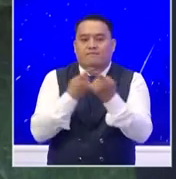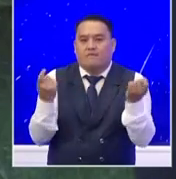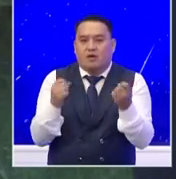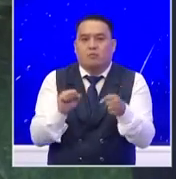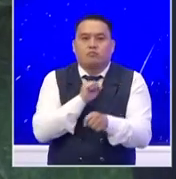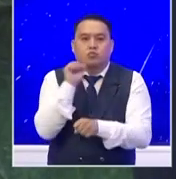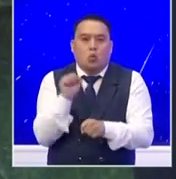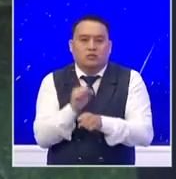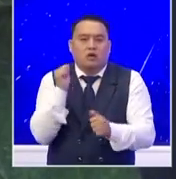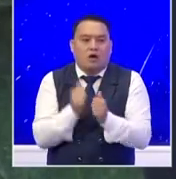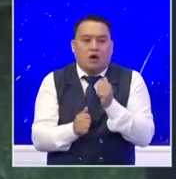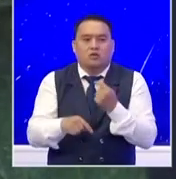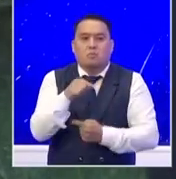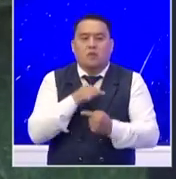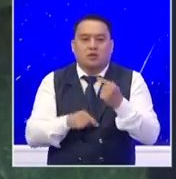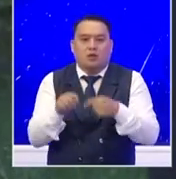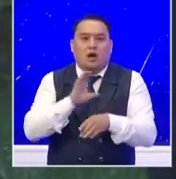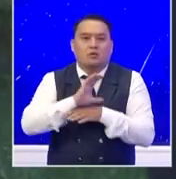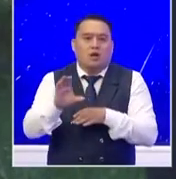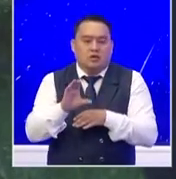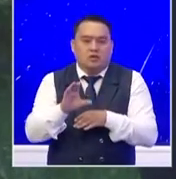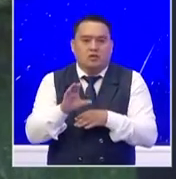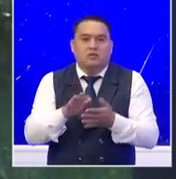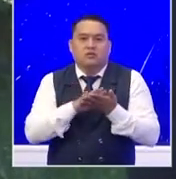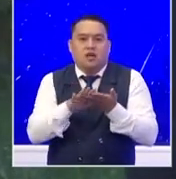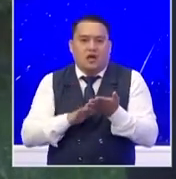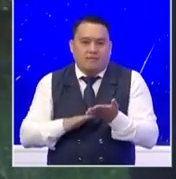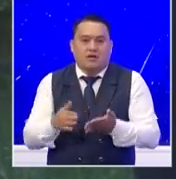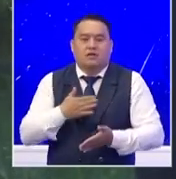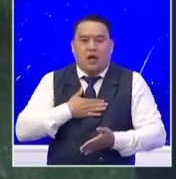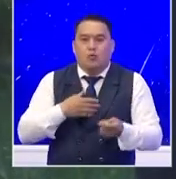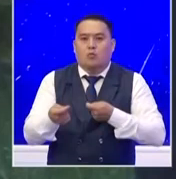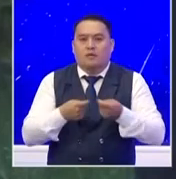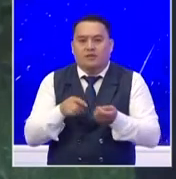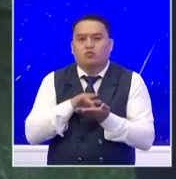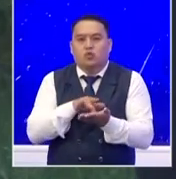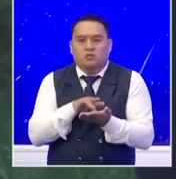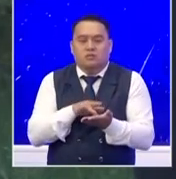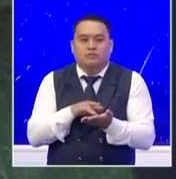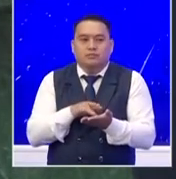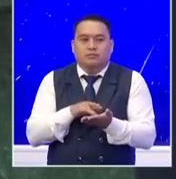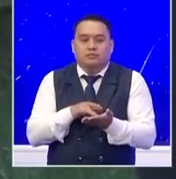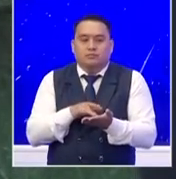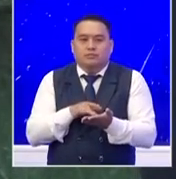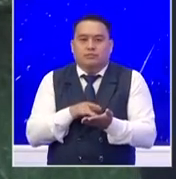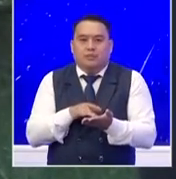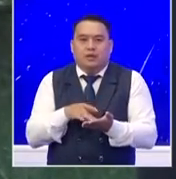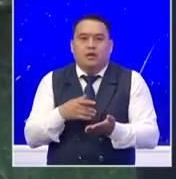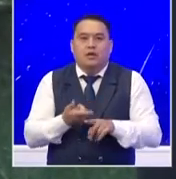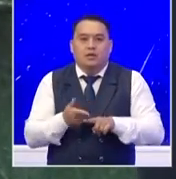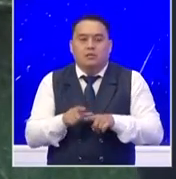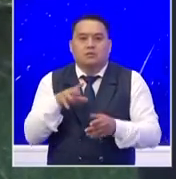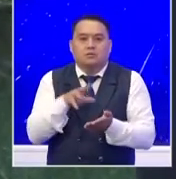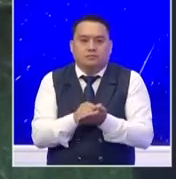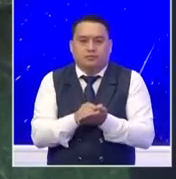есть каждый предприниматель должен отправить на заявку либо нам, в управление туризма, этим конкретно занимаются